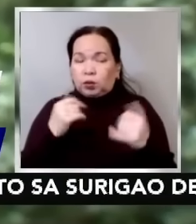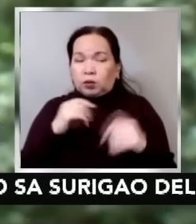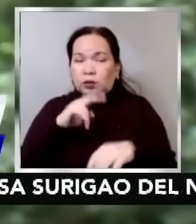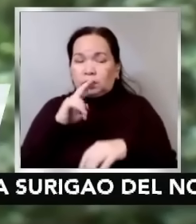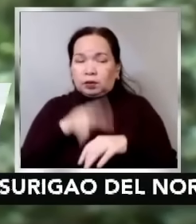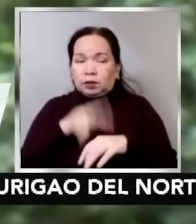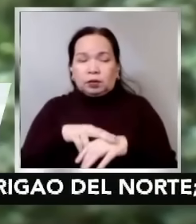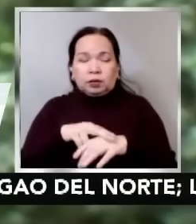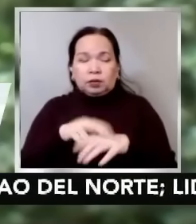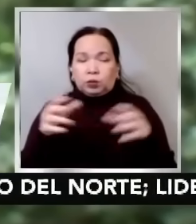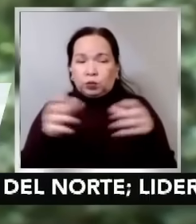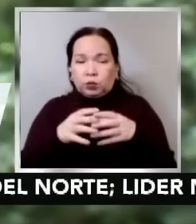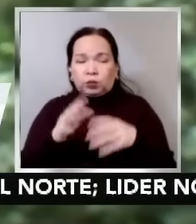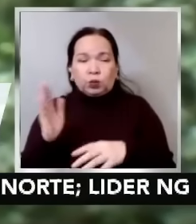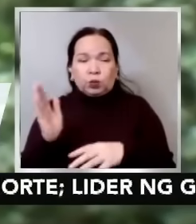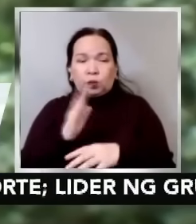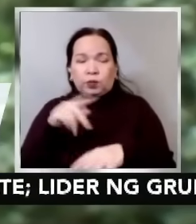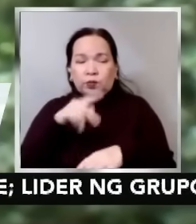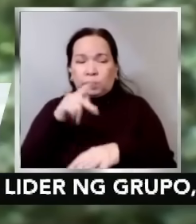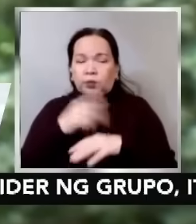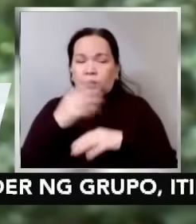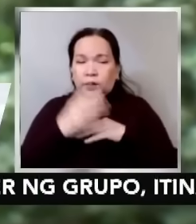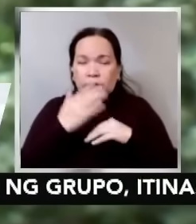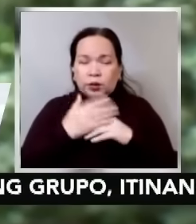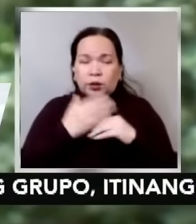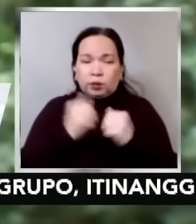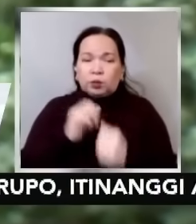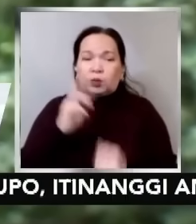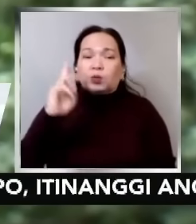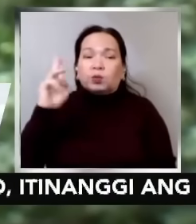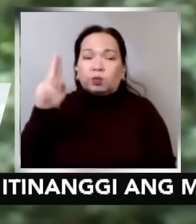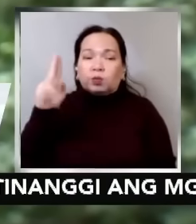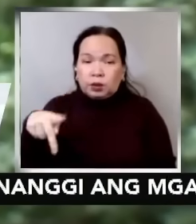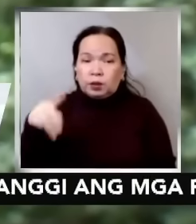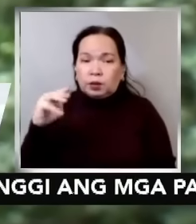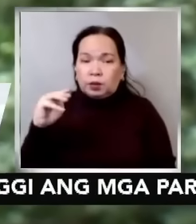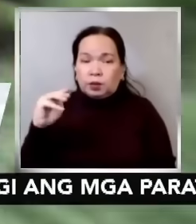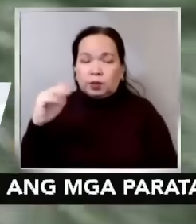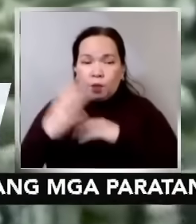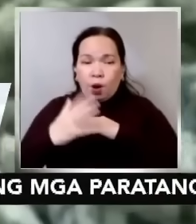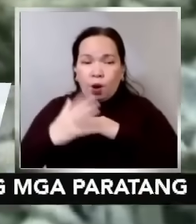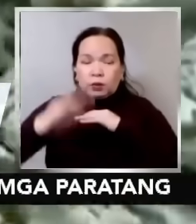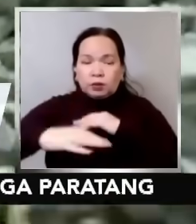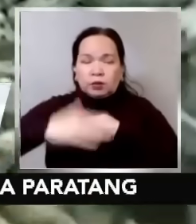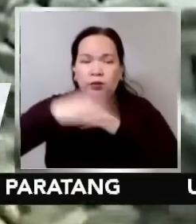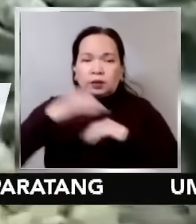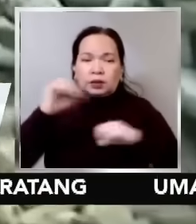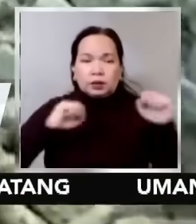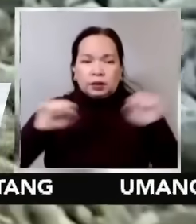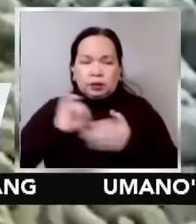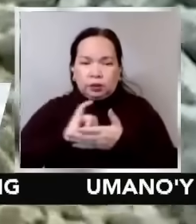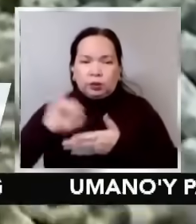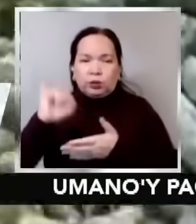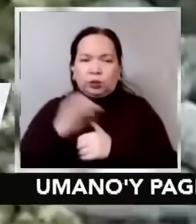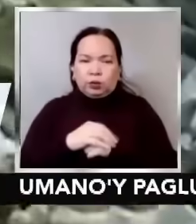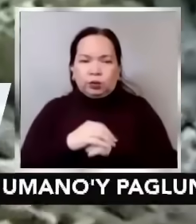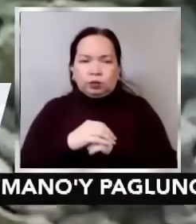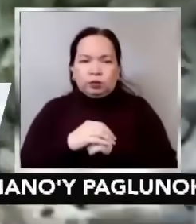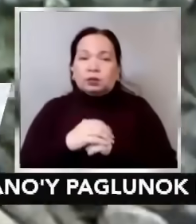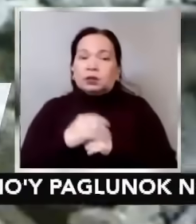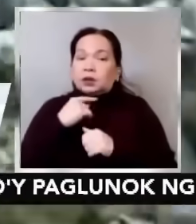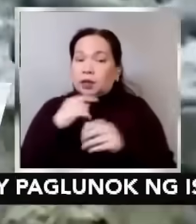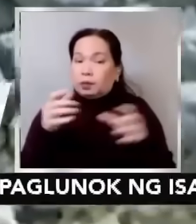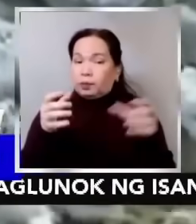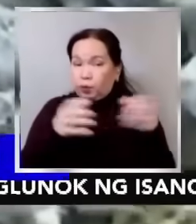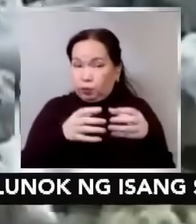UP Marine Science Institute at maghahain din ng kaso ang Pilipinas laban sa China. Ayon sa task force, aalamin